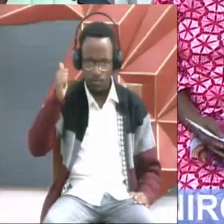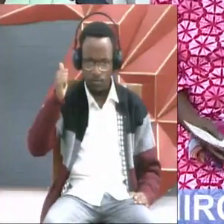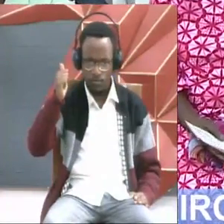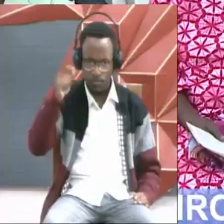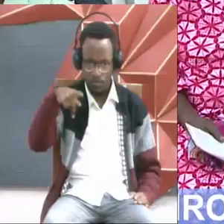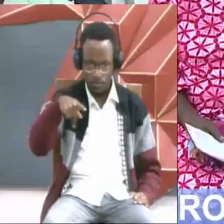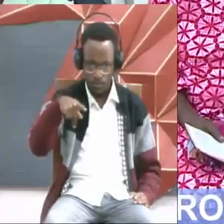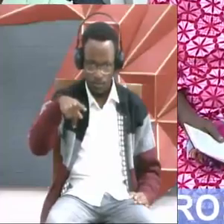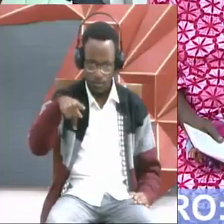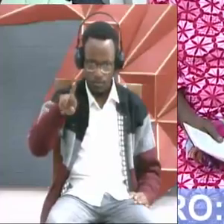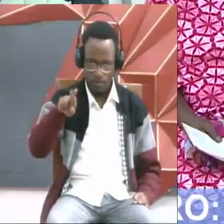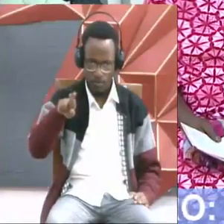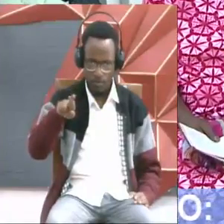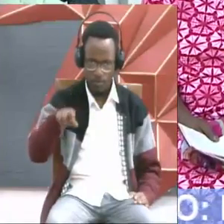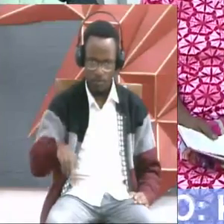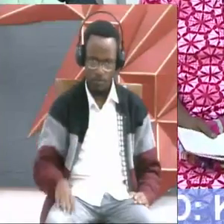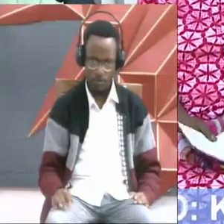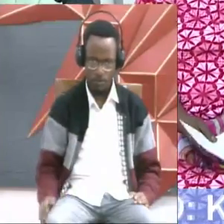amashimwe